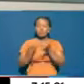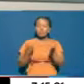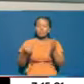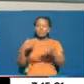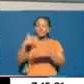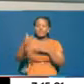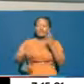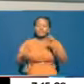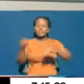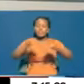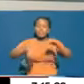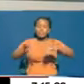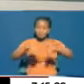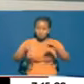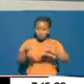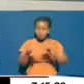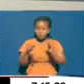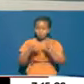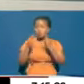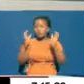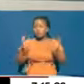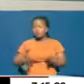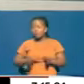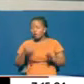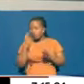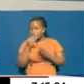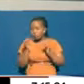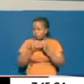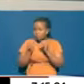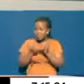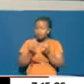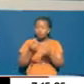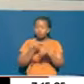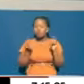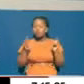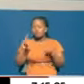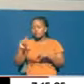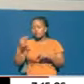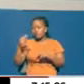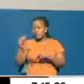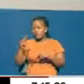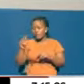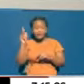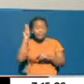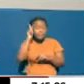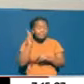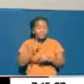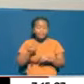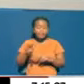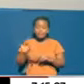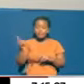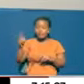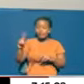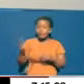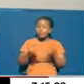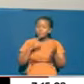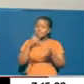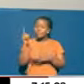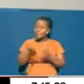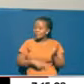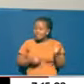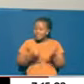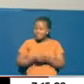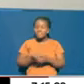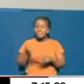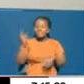ambaye alikutana na viongozi kadhaa wa kidini kutoka Tharaka Nithi kwenye makao yake ya Karen hapa Nairobi, alisema enzi ya makundi ya